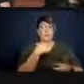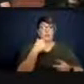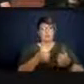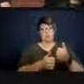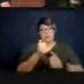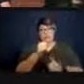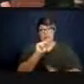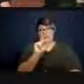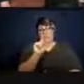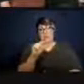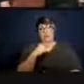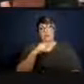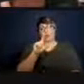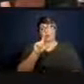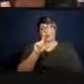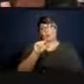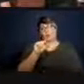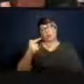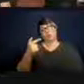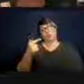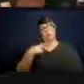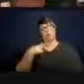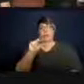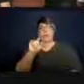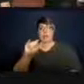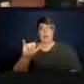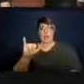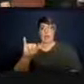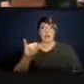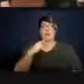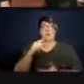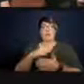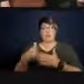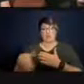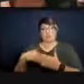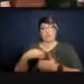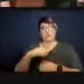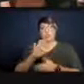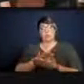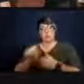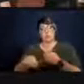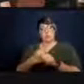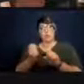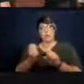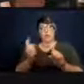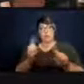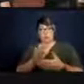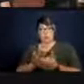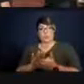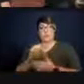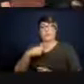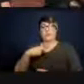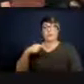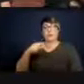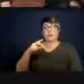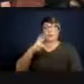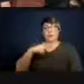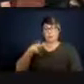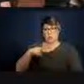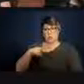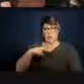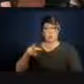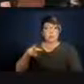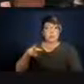2021 كنا عن بعد وانتهينا ربما بعض الأحيان في